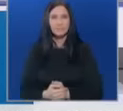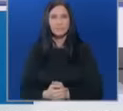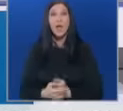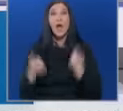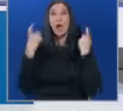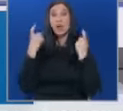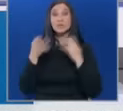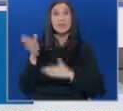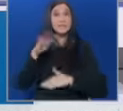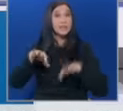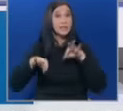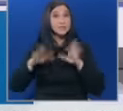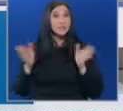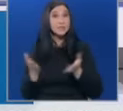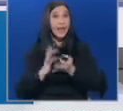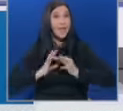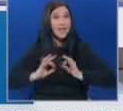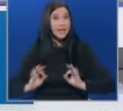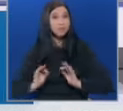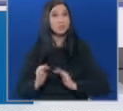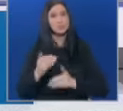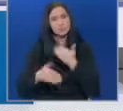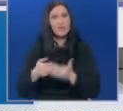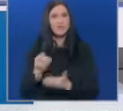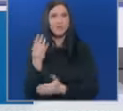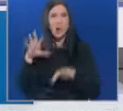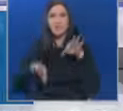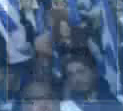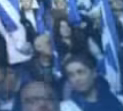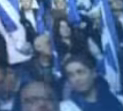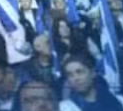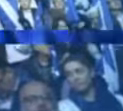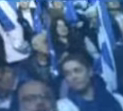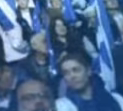В Гърция след изборите стана ясно, че следват нови избори.